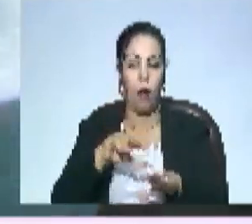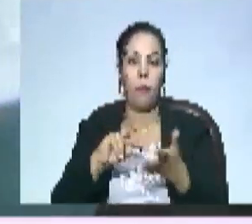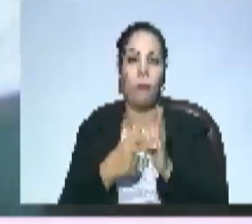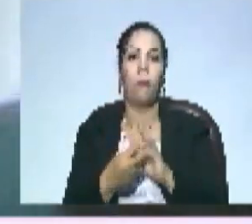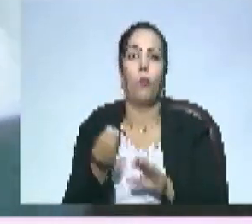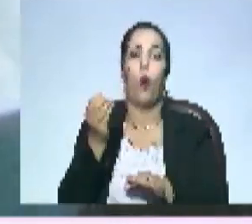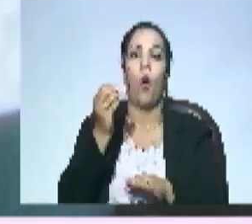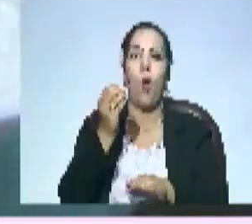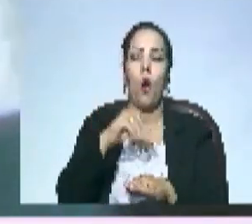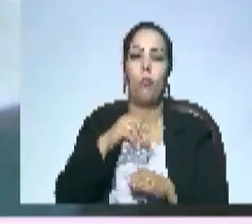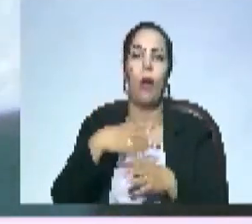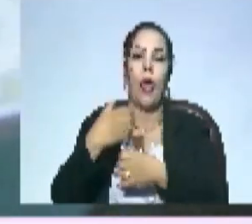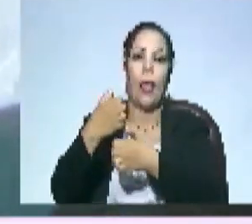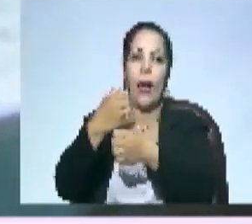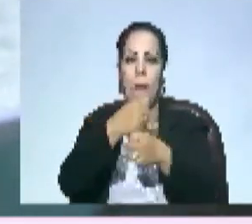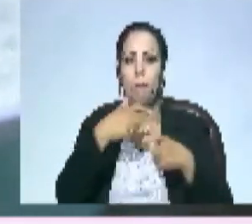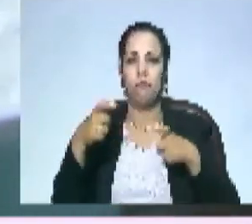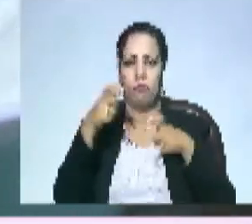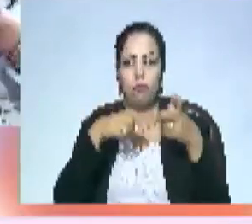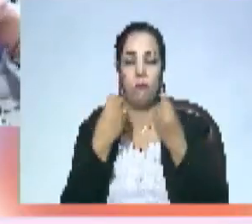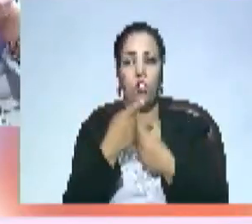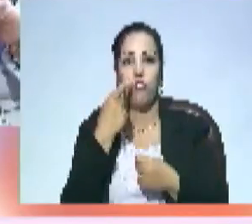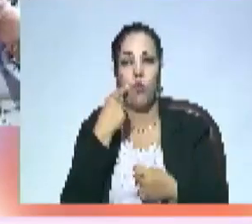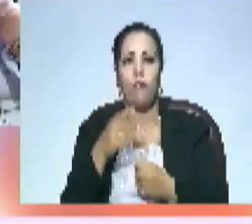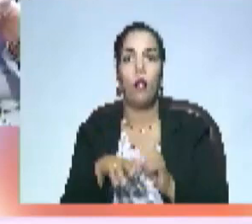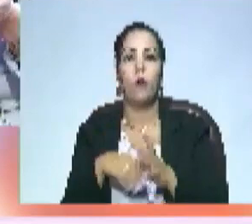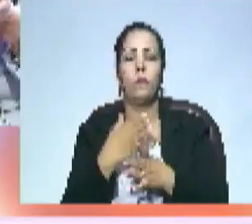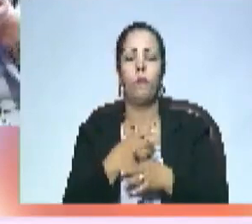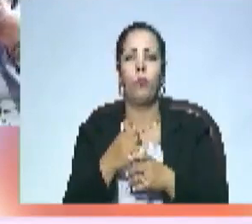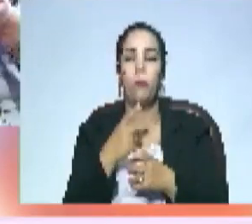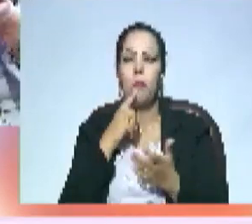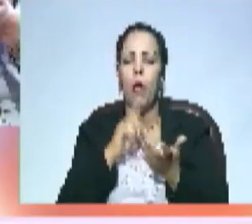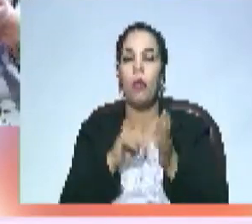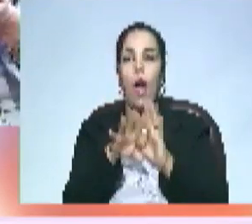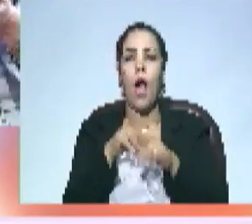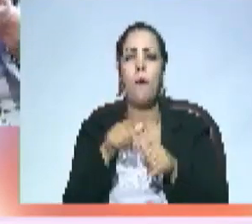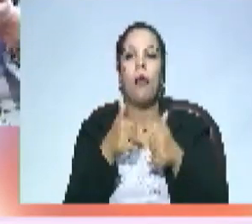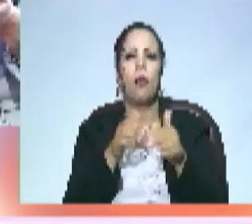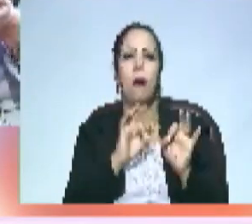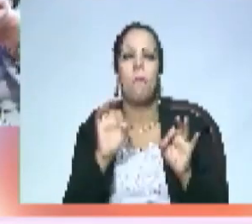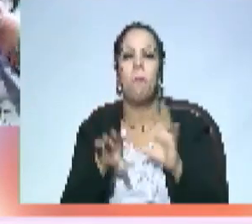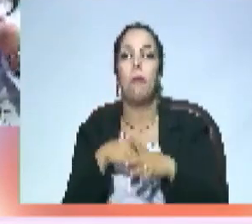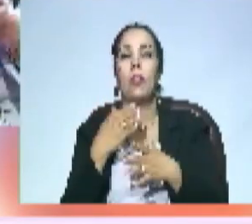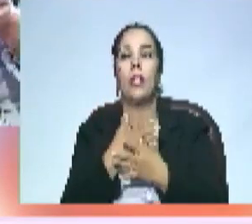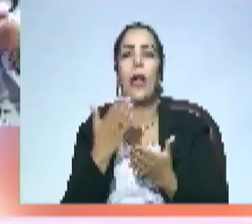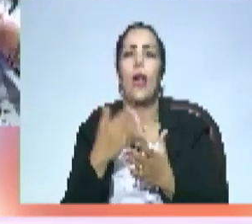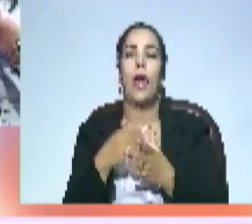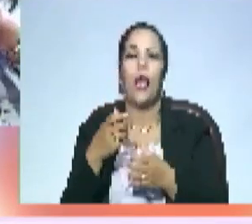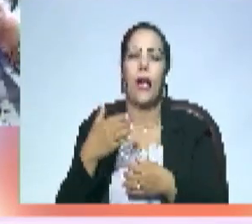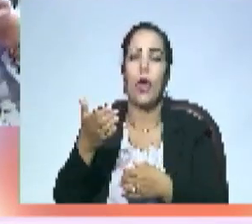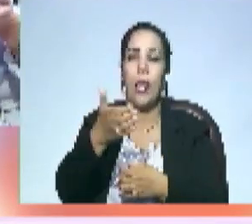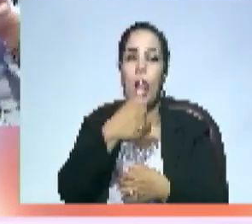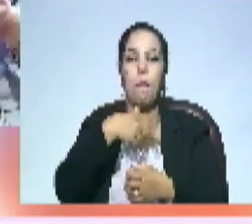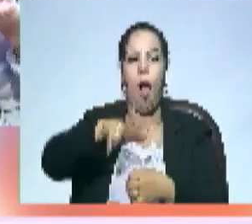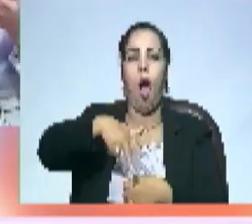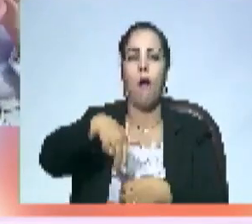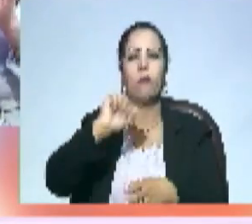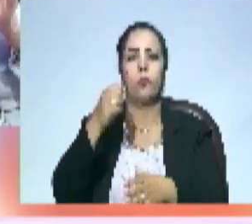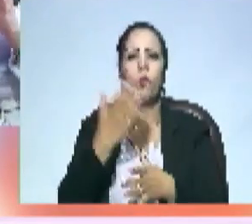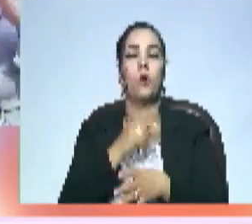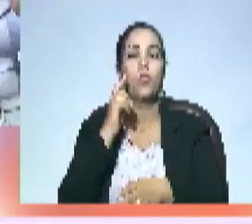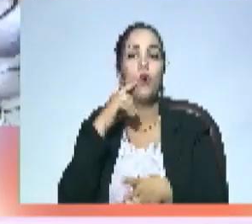حطيت عليها الكريم شانتير وال كان الشيف مجهزه بال كريمه الخفق والسكر